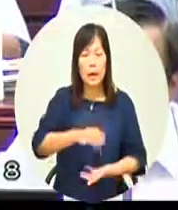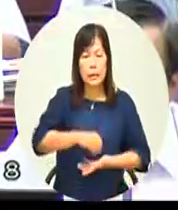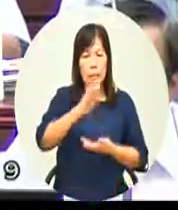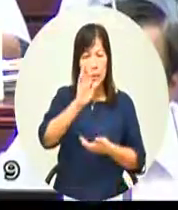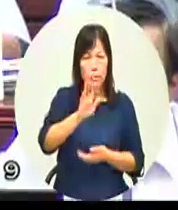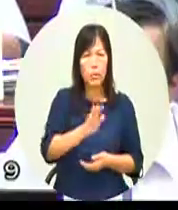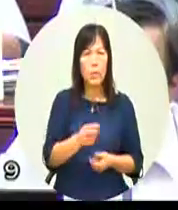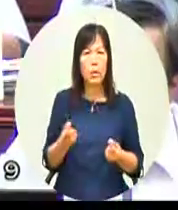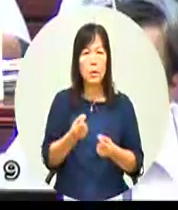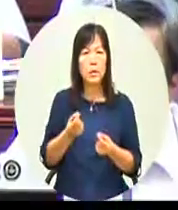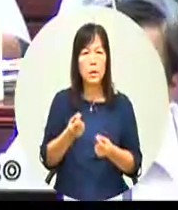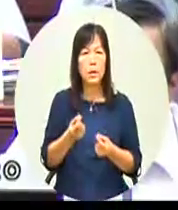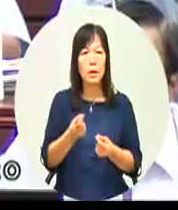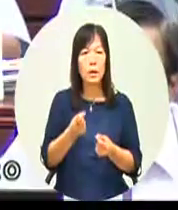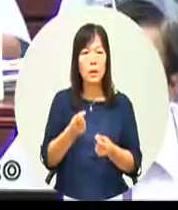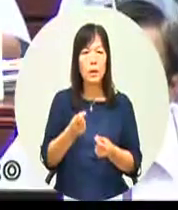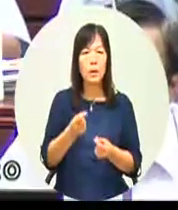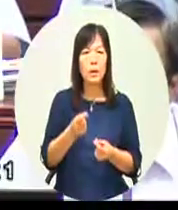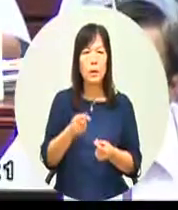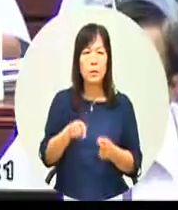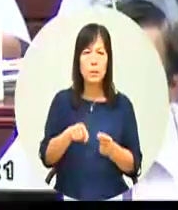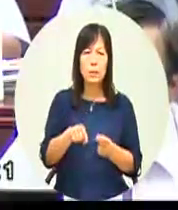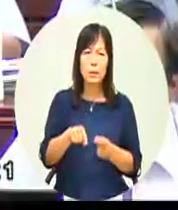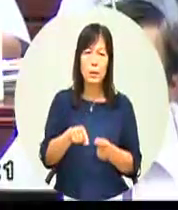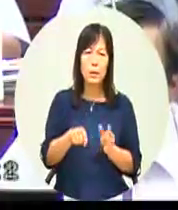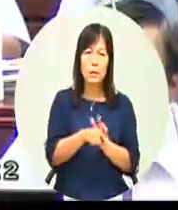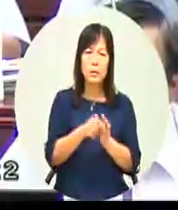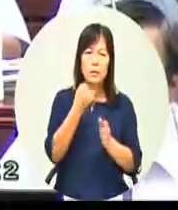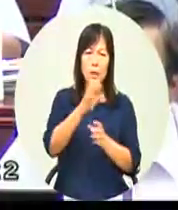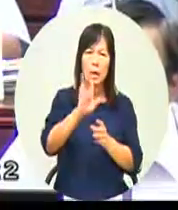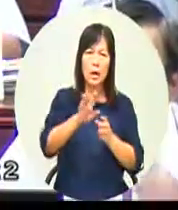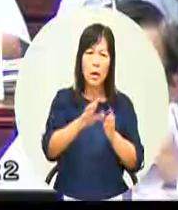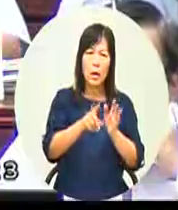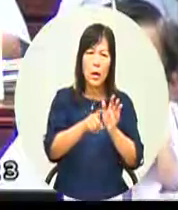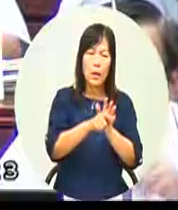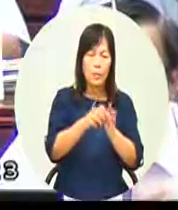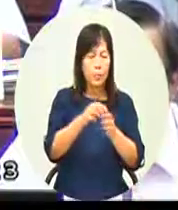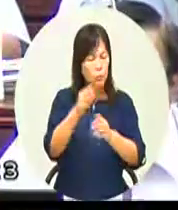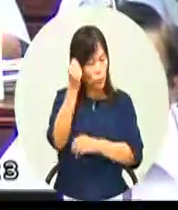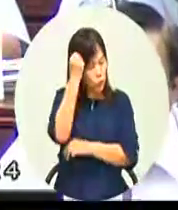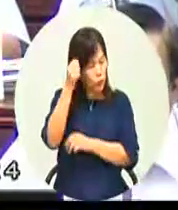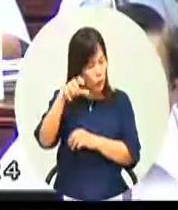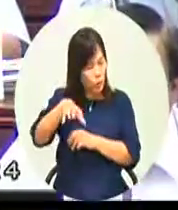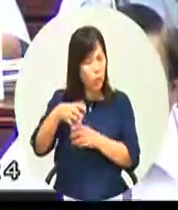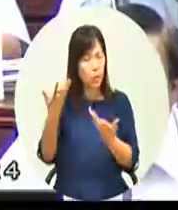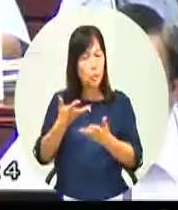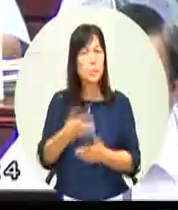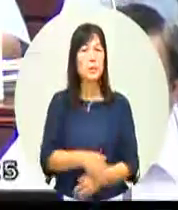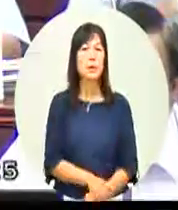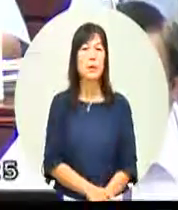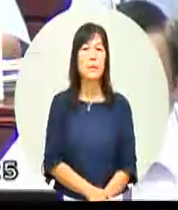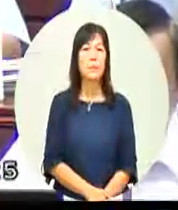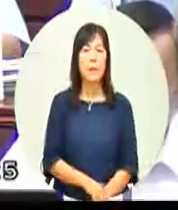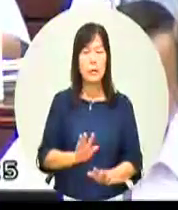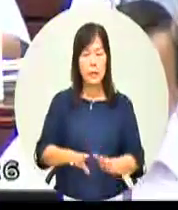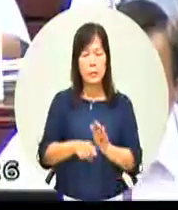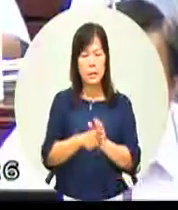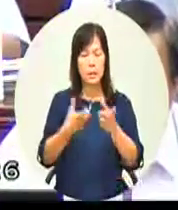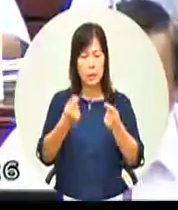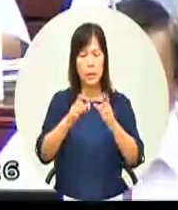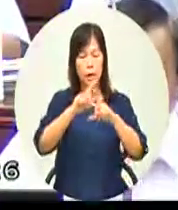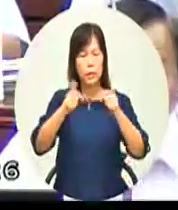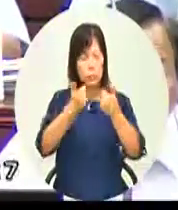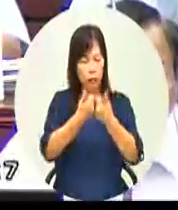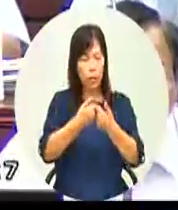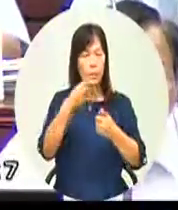的我们的这个所谓这个旗鼓岩地区的这个民宿的问题。对，那我想在这里我也在议会在大会我